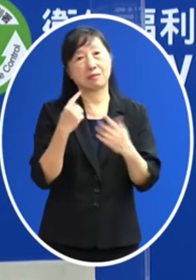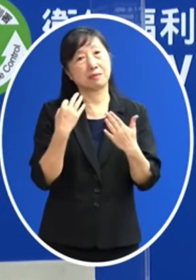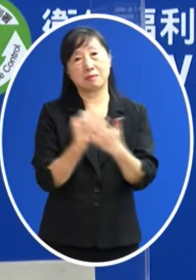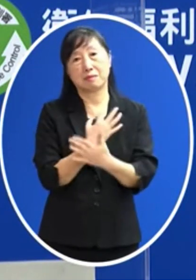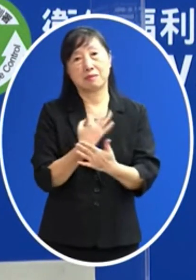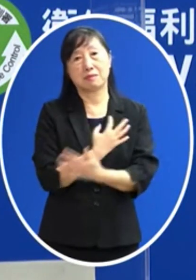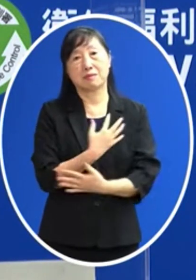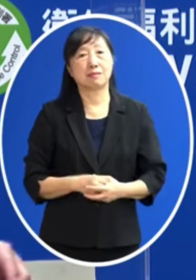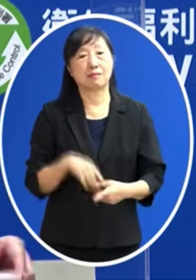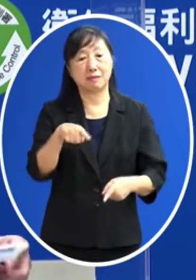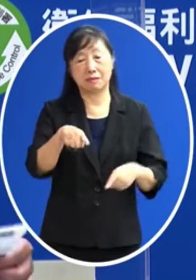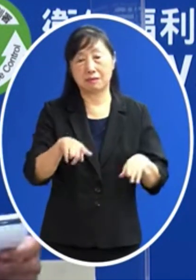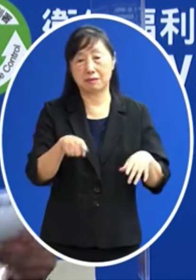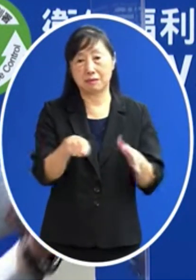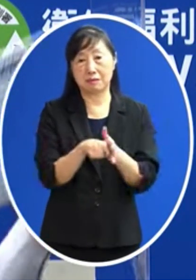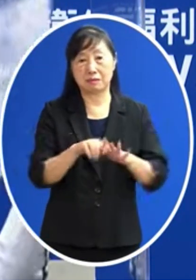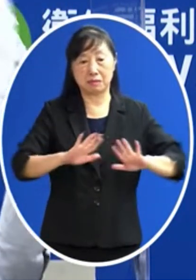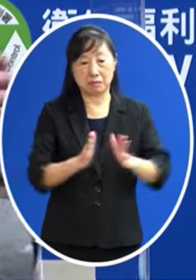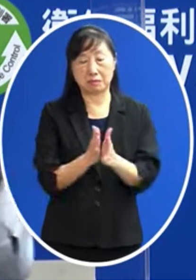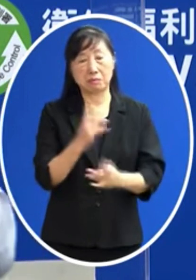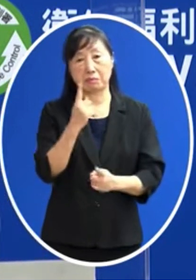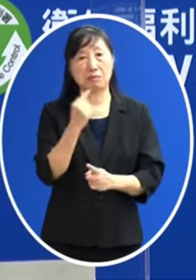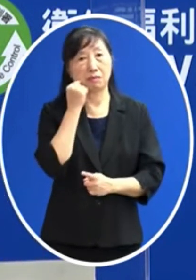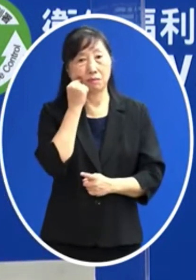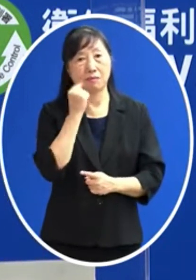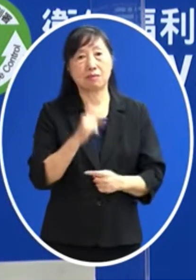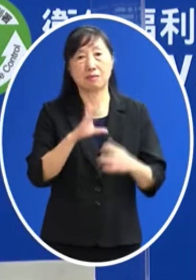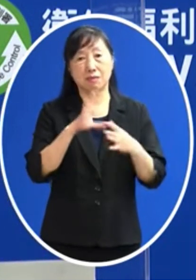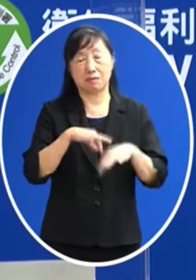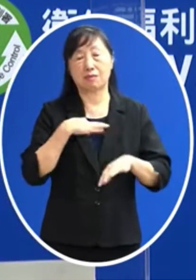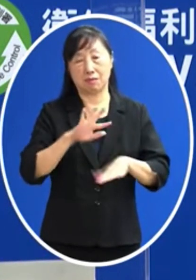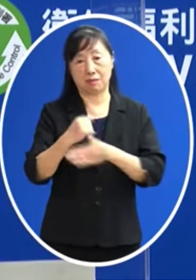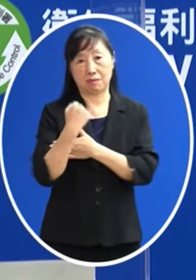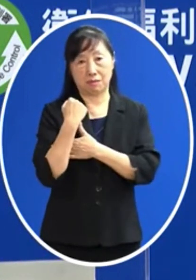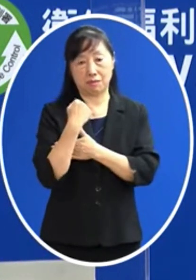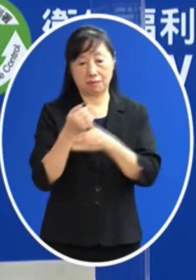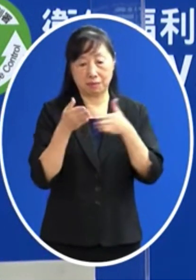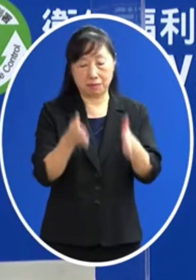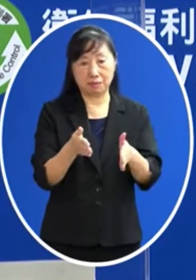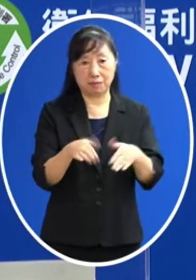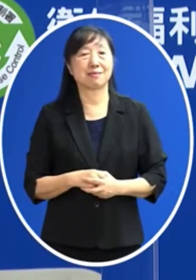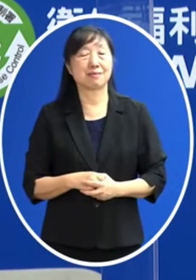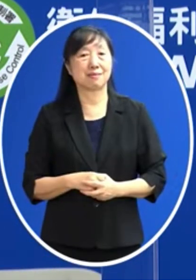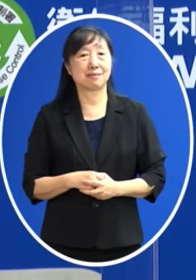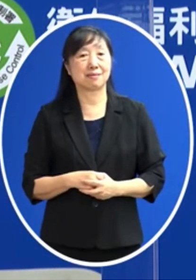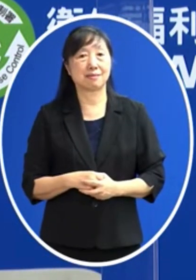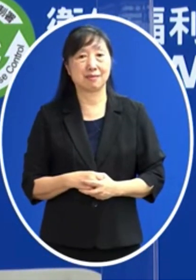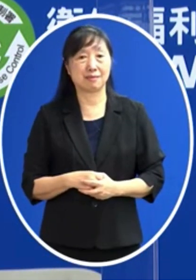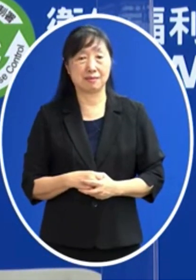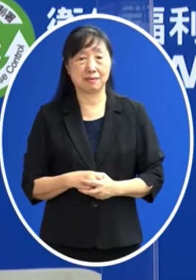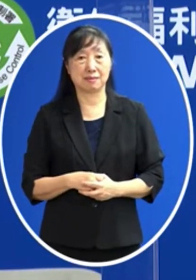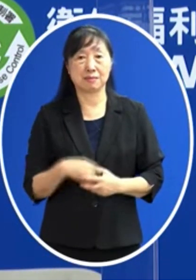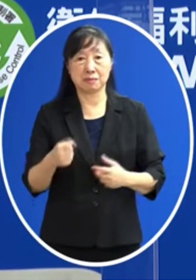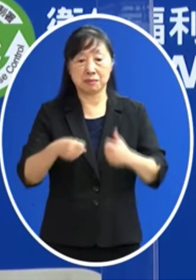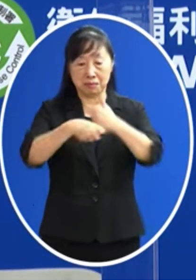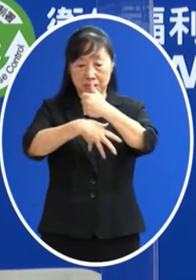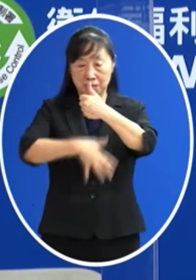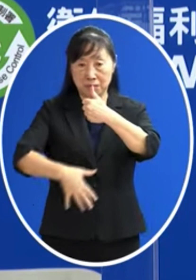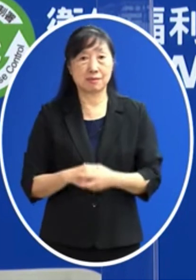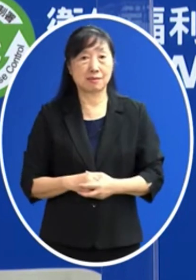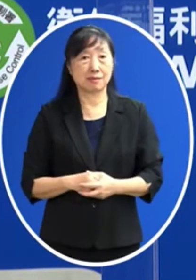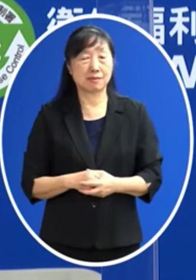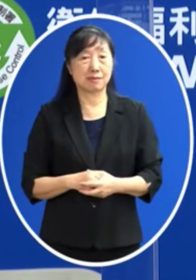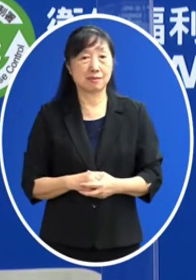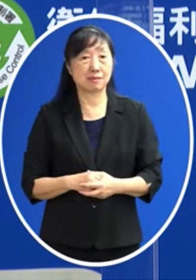够及时性，所以在这里面我们也要积极的去解决相关的问题。这整个有系统性的问